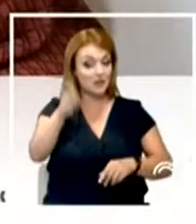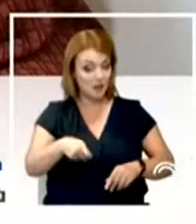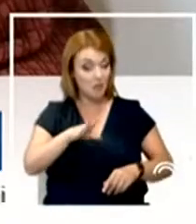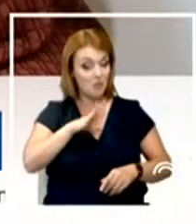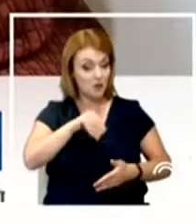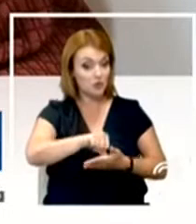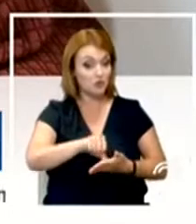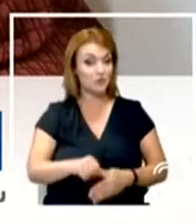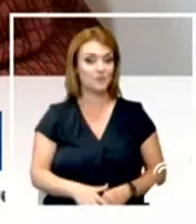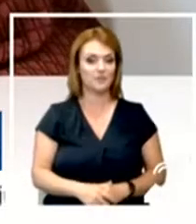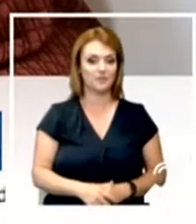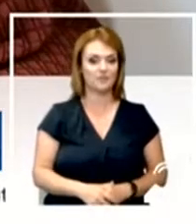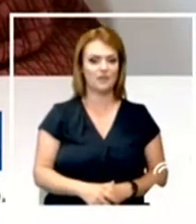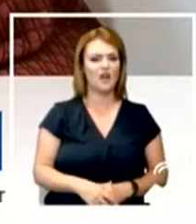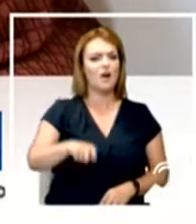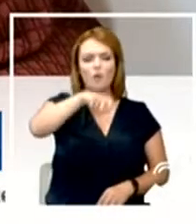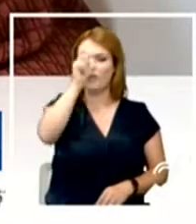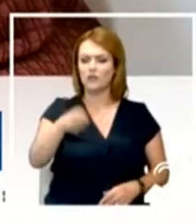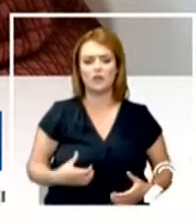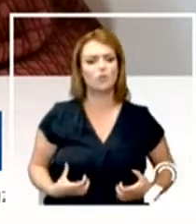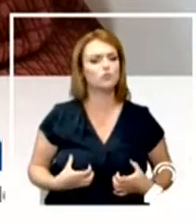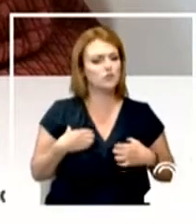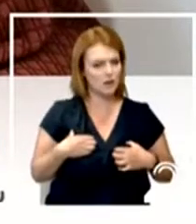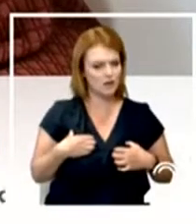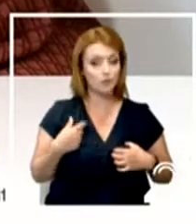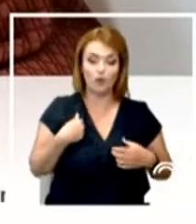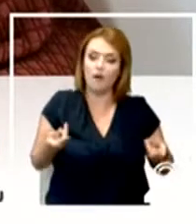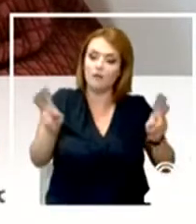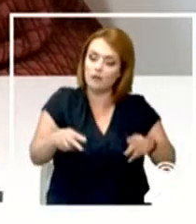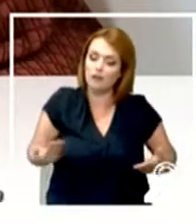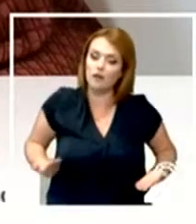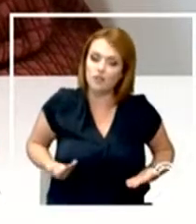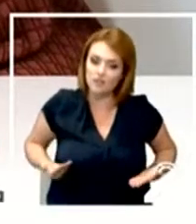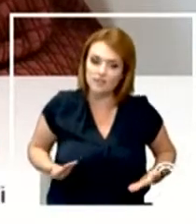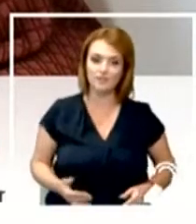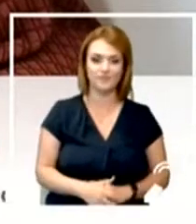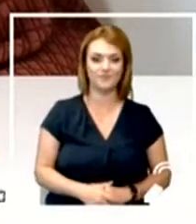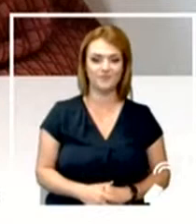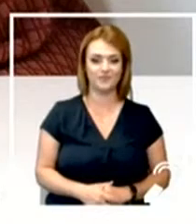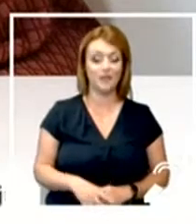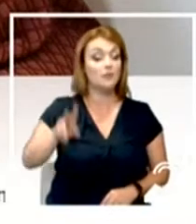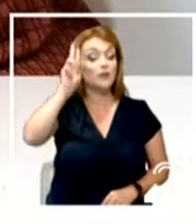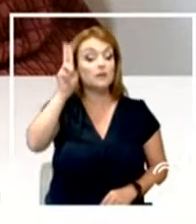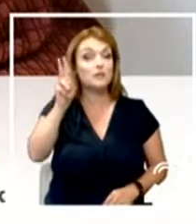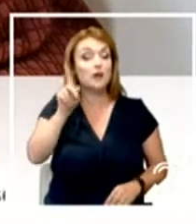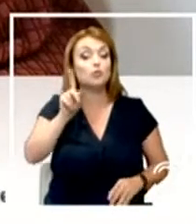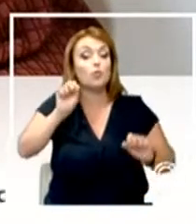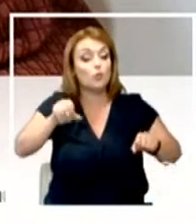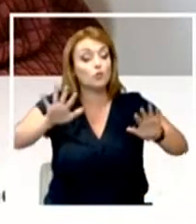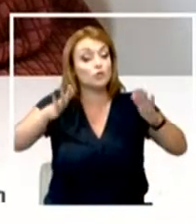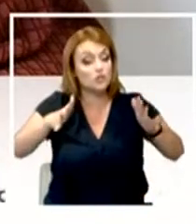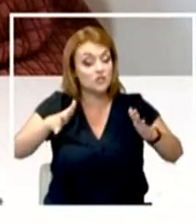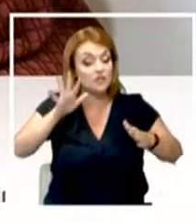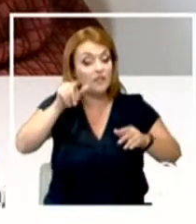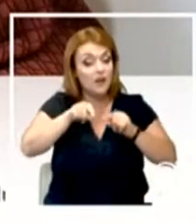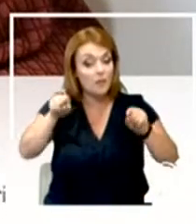brutta, perché non ci sono salvi, non ci sono salvezze, non si sa quello che può